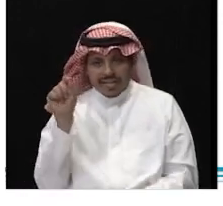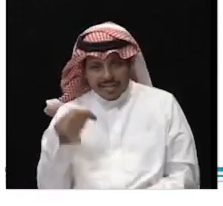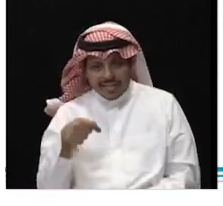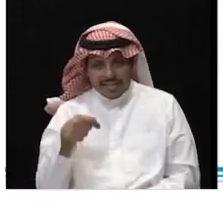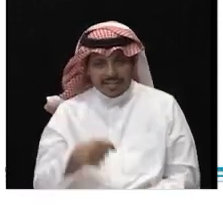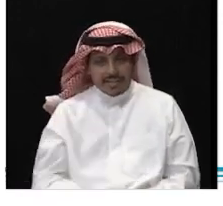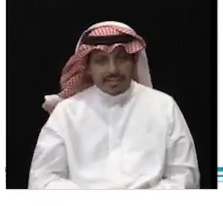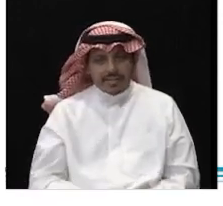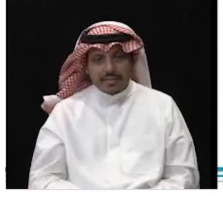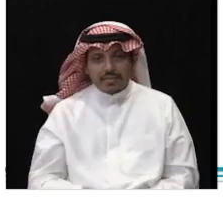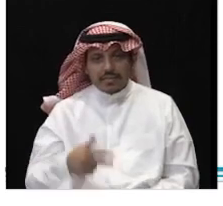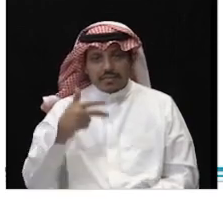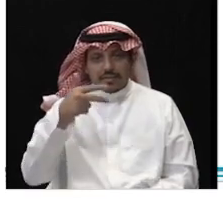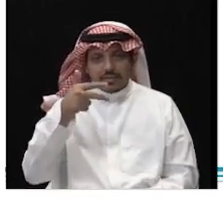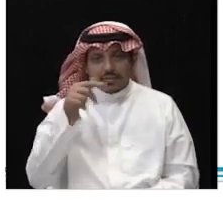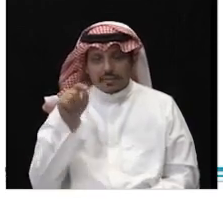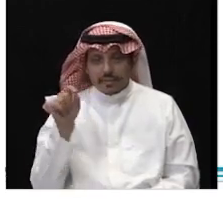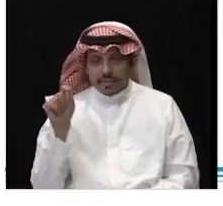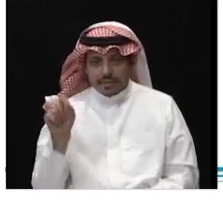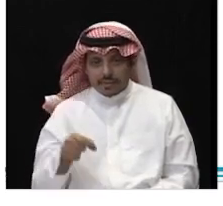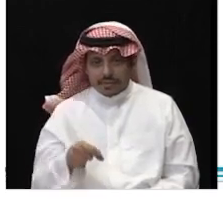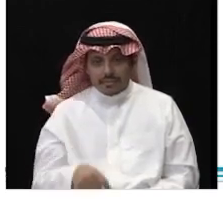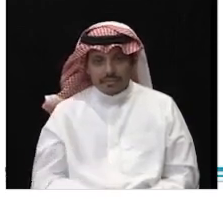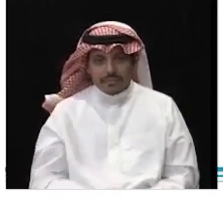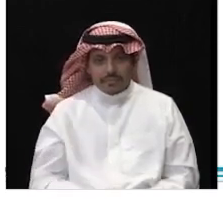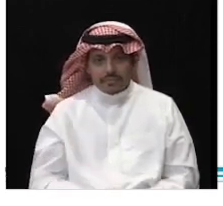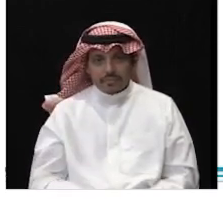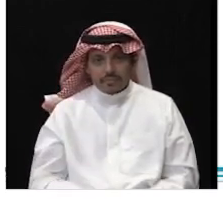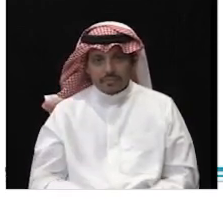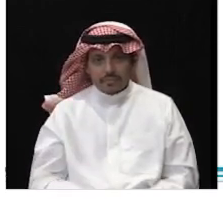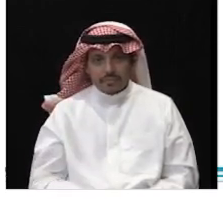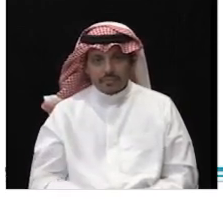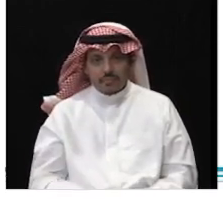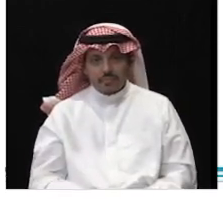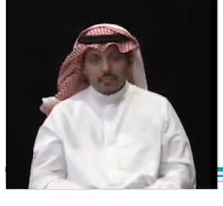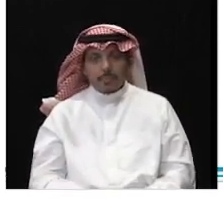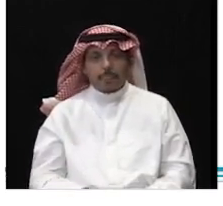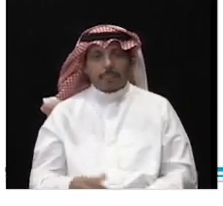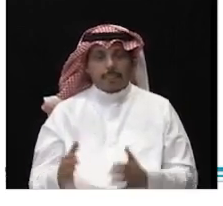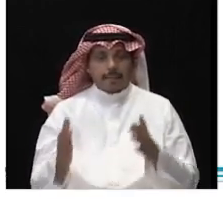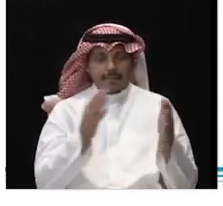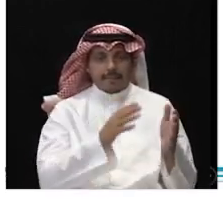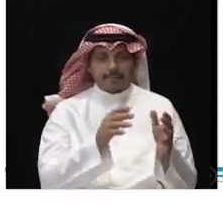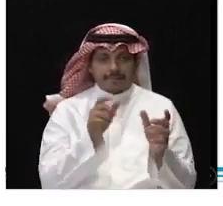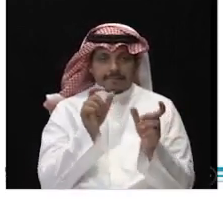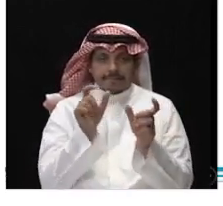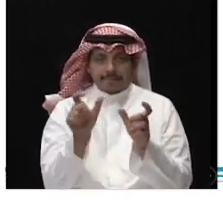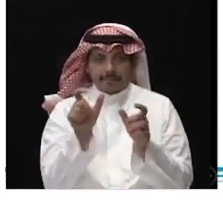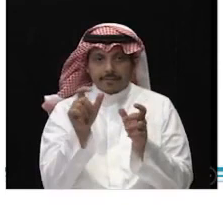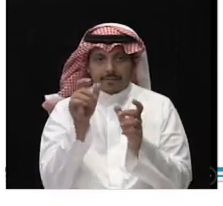الكسرة، أحسنتم، نجرده ونقول غي في أول الكلمة،